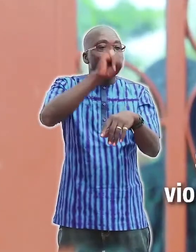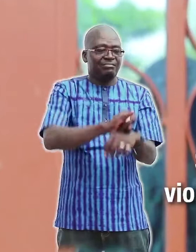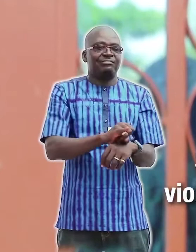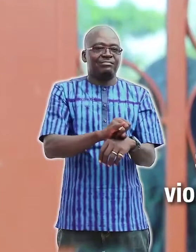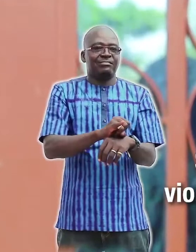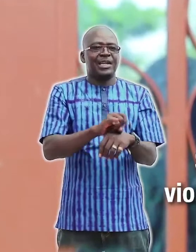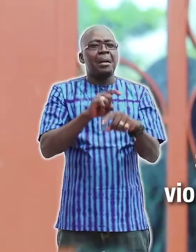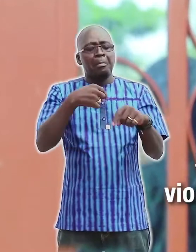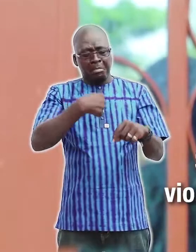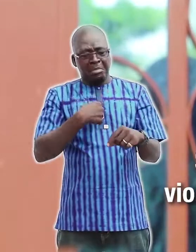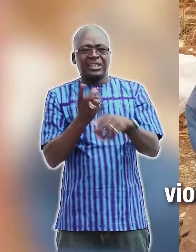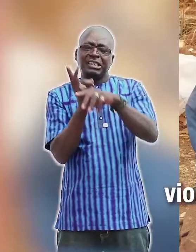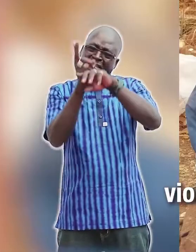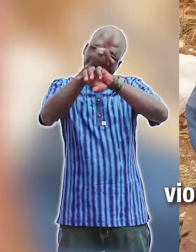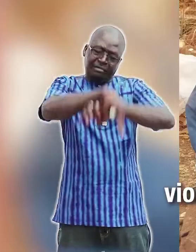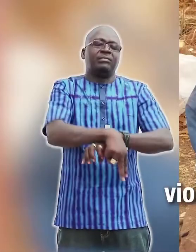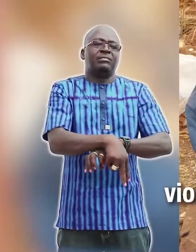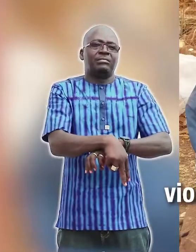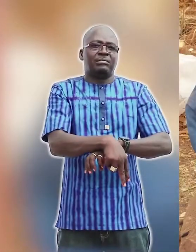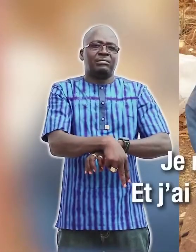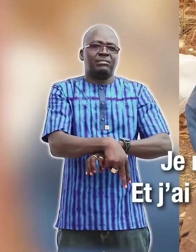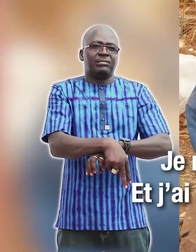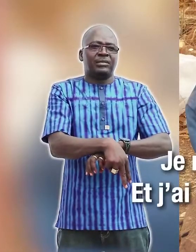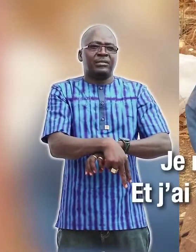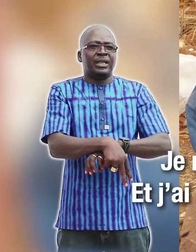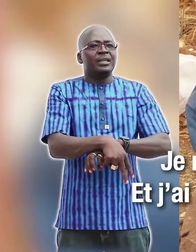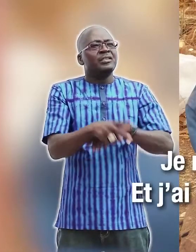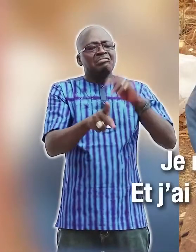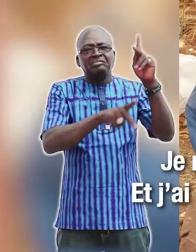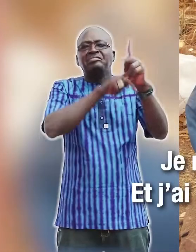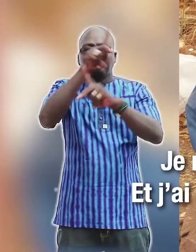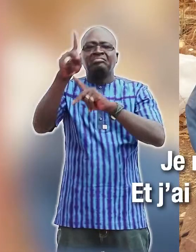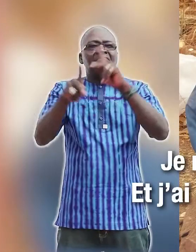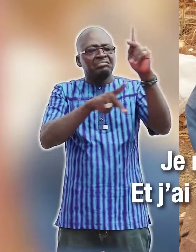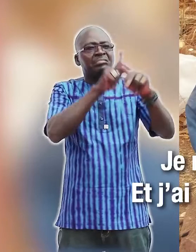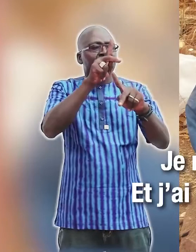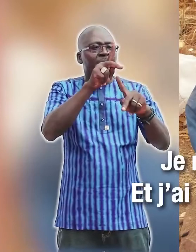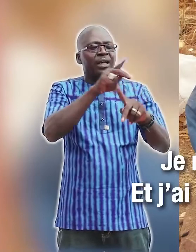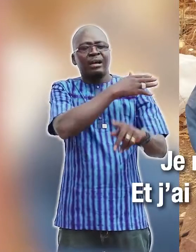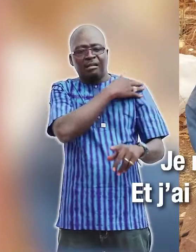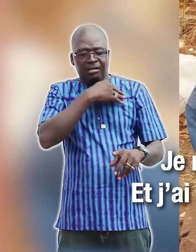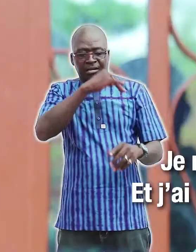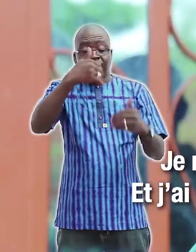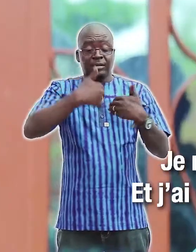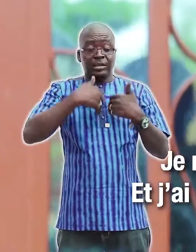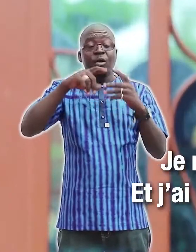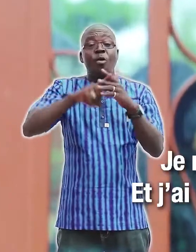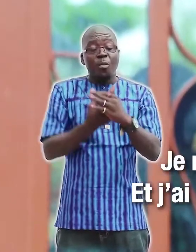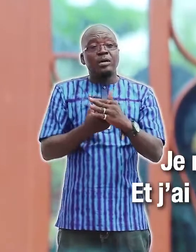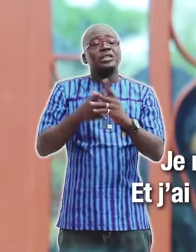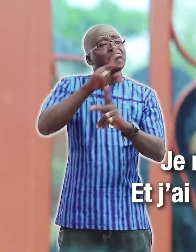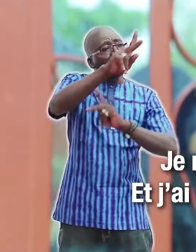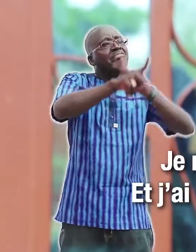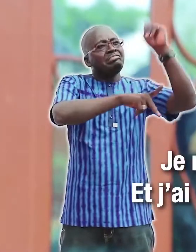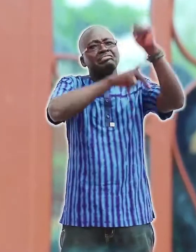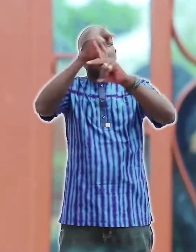Subitement, j'étais devenu violent sur ma propre personne. Je me mutilais en quelque sorte et j'ai commencé à errer